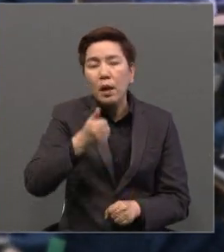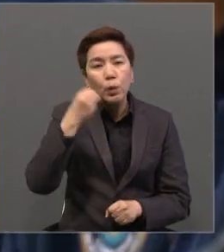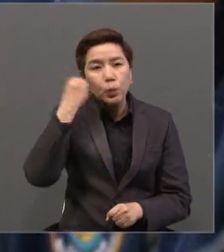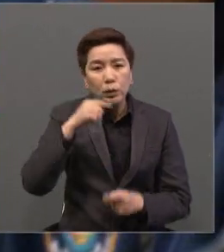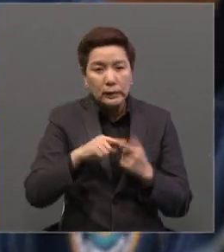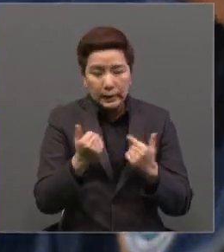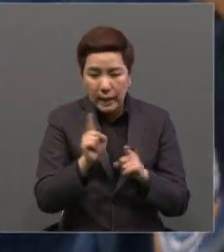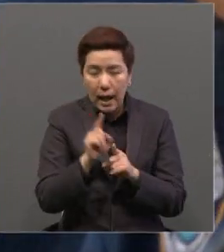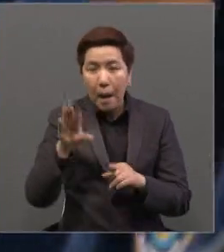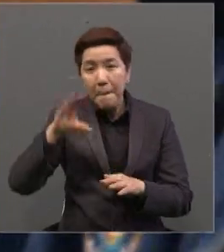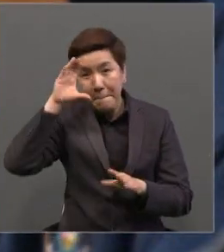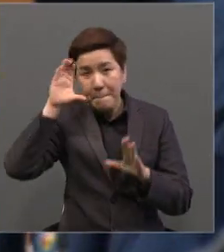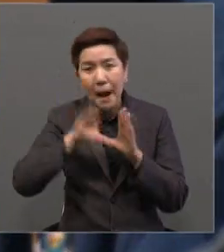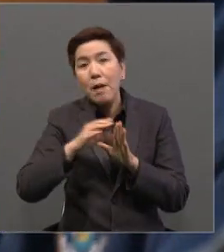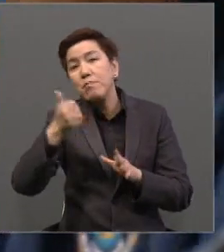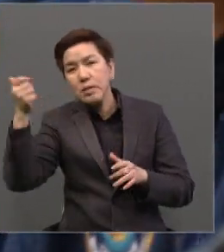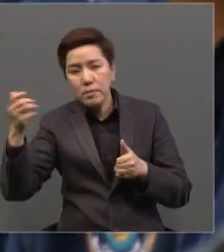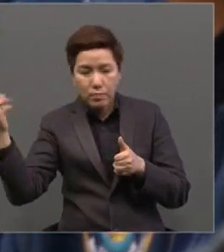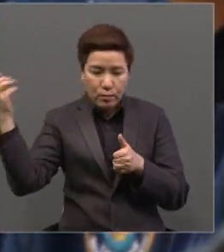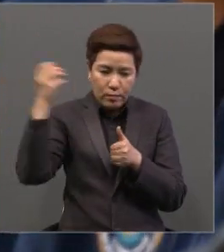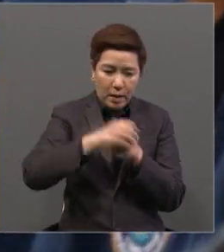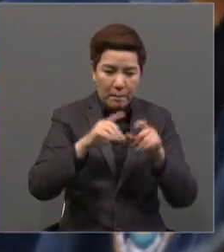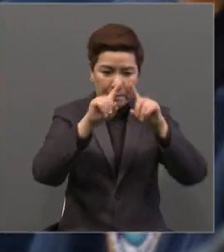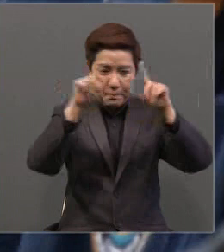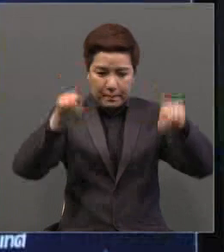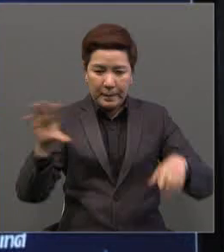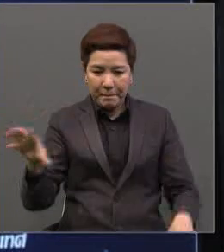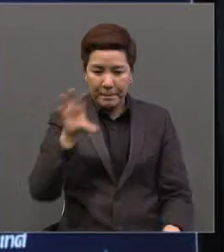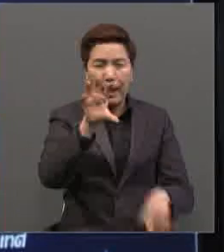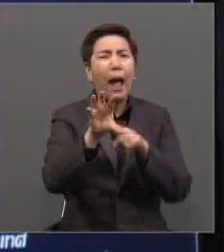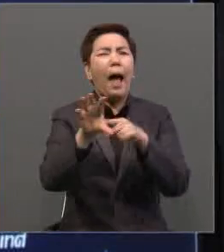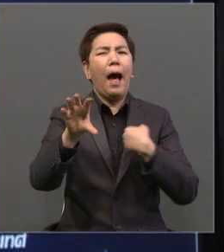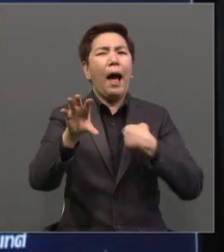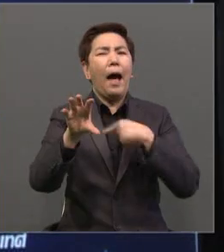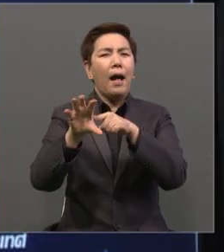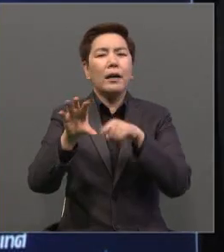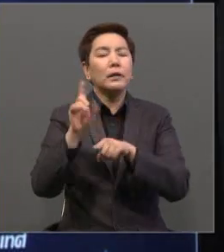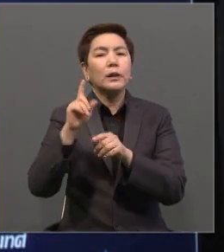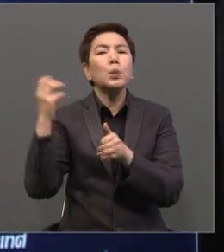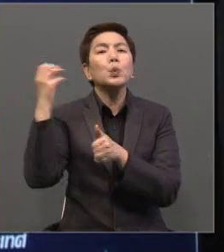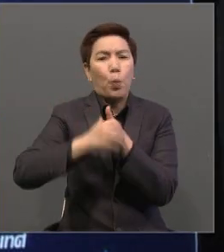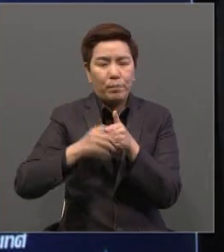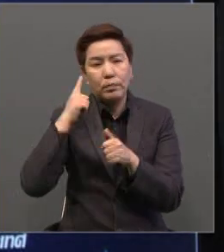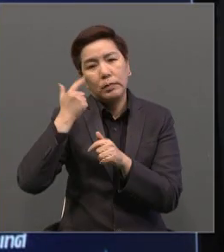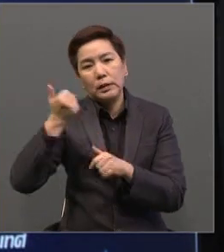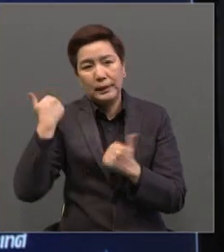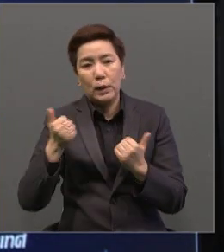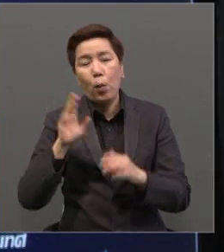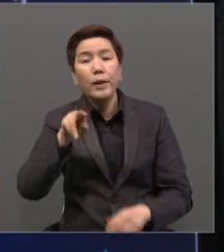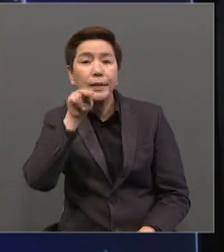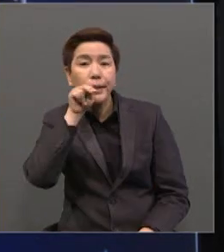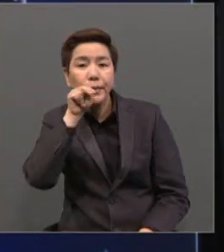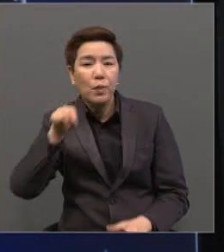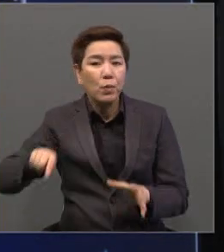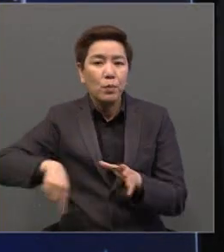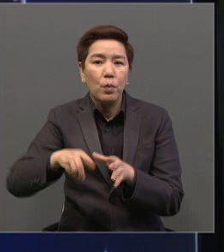ก็คือเอารูปคนอื่นมาหลอกว่าเป็นโปรไฟล์ตัวเองซึ่งพวกนี้จริงๆแล้วชาวไนจีเรียหรือชาวโก